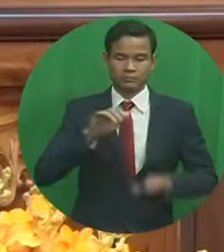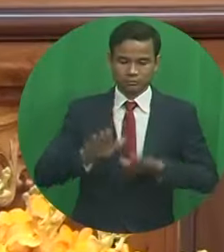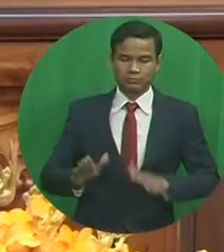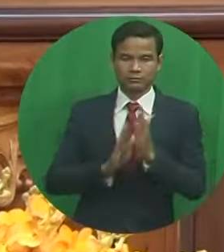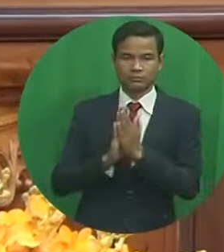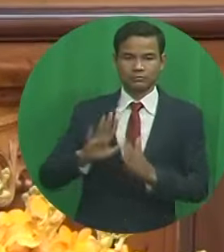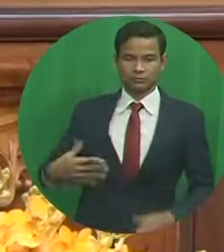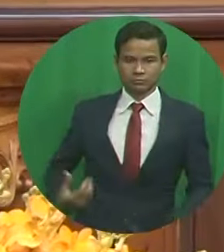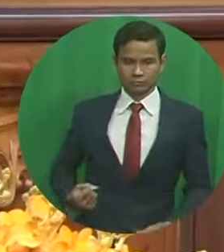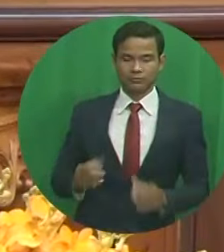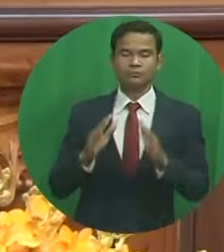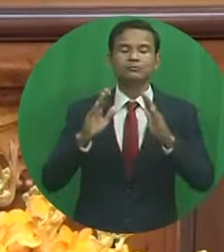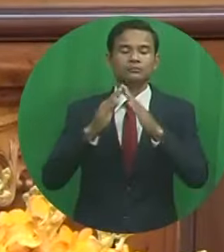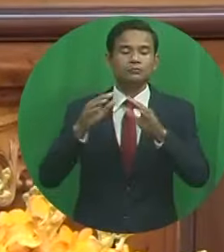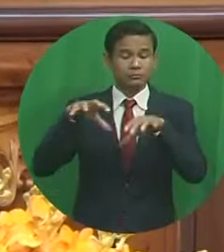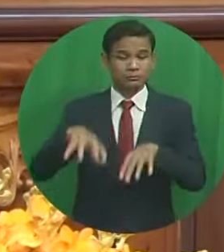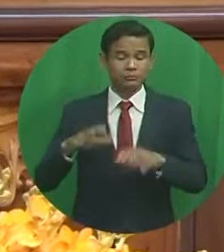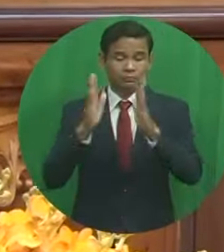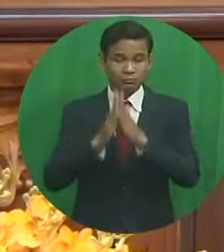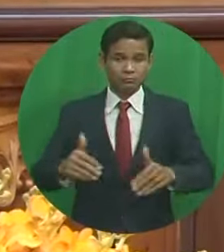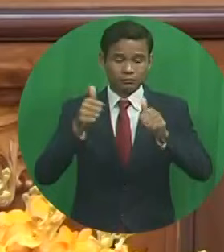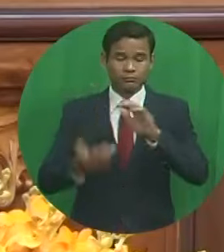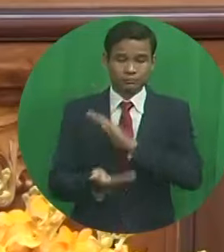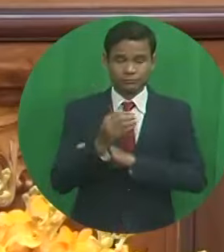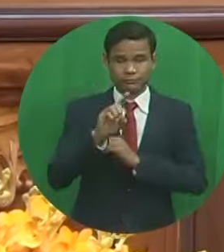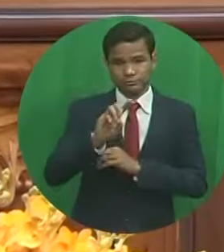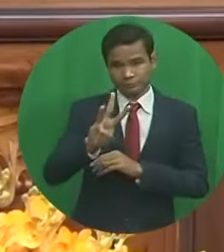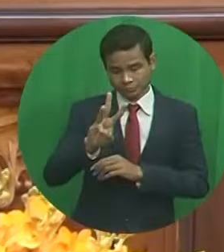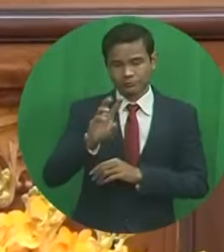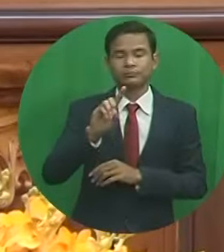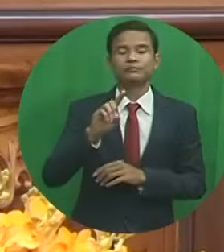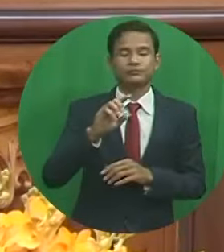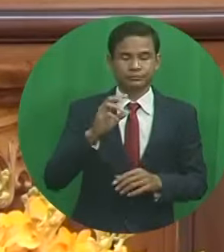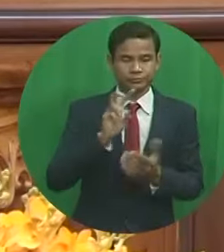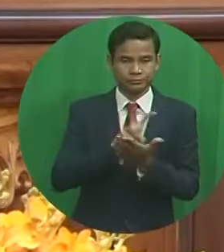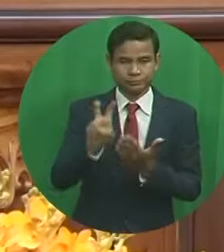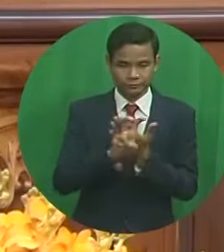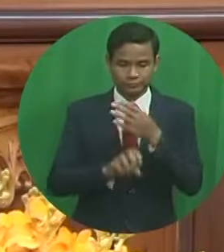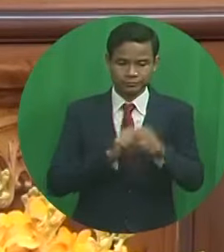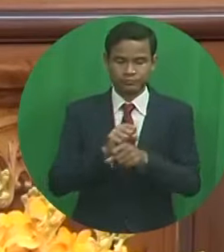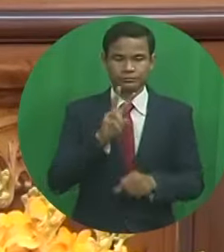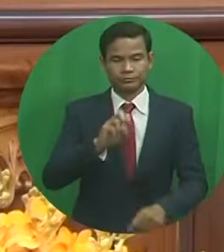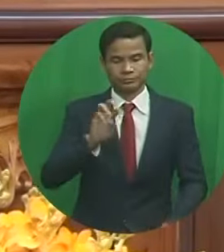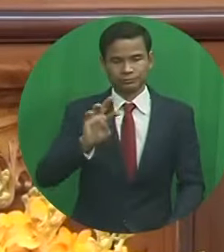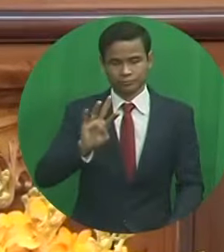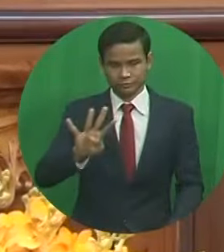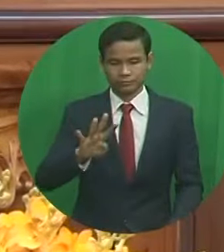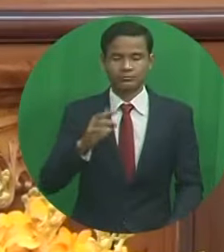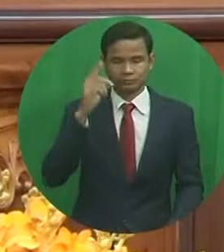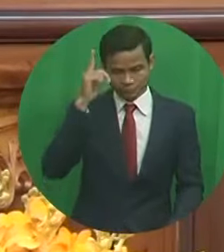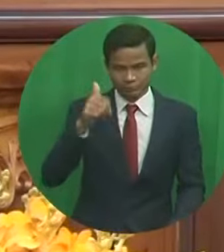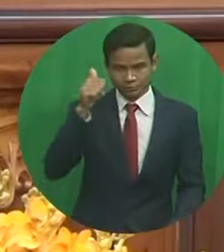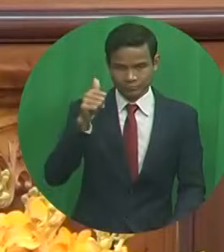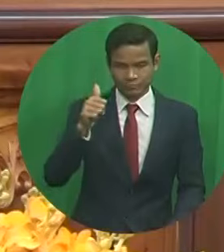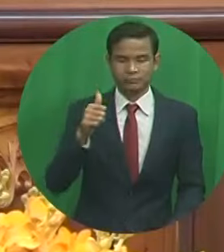ជានៅវិមានរដ្ឋសភានាព្រឹកថ្ងៃច័ន្ទទី13ខែឧសភាឆ្នាំ2024លោកជំទាវភីង